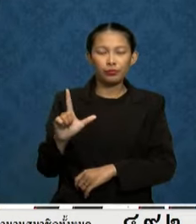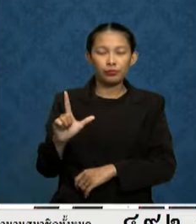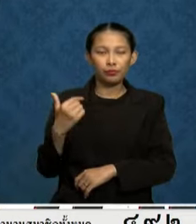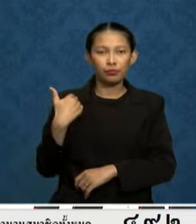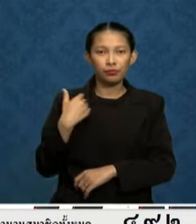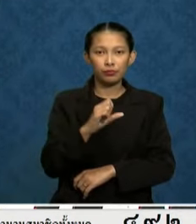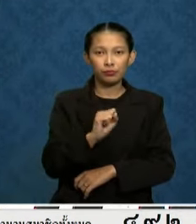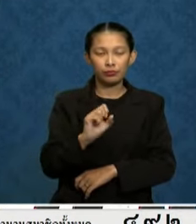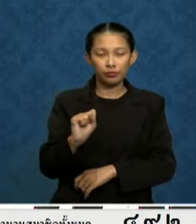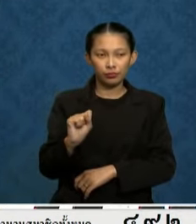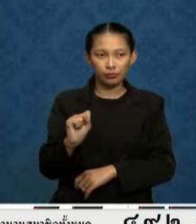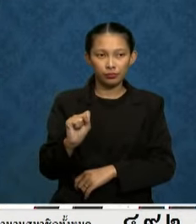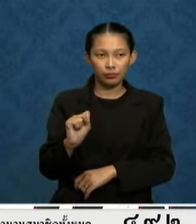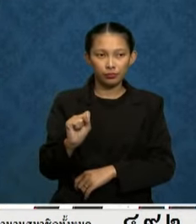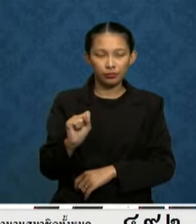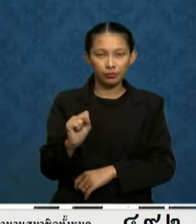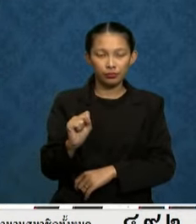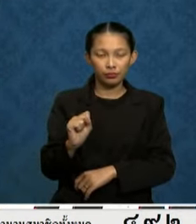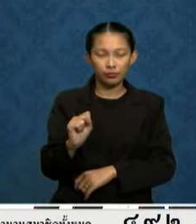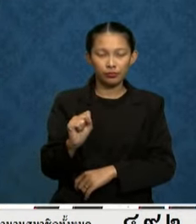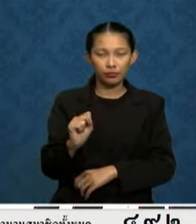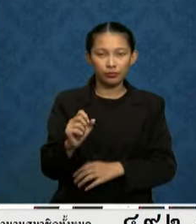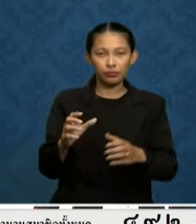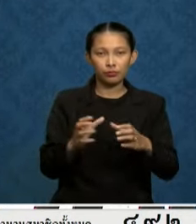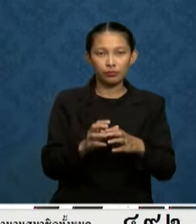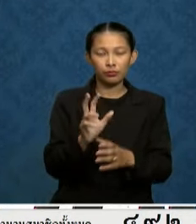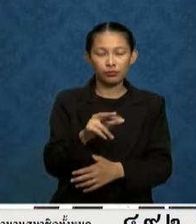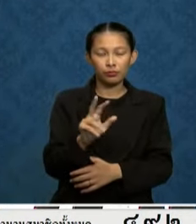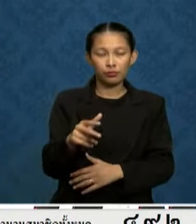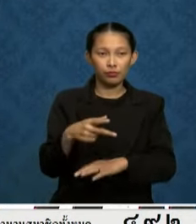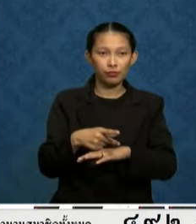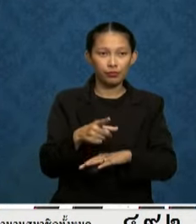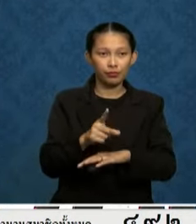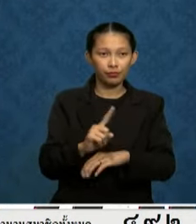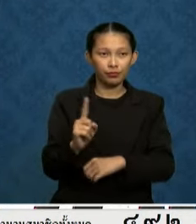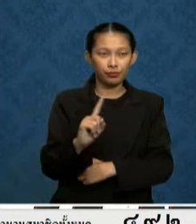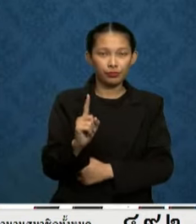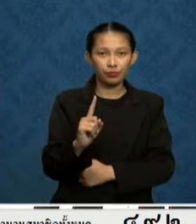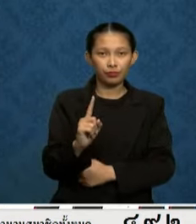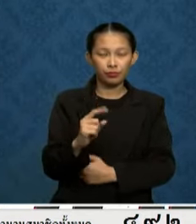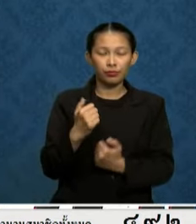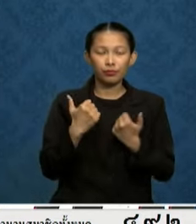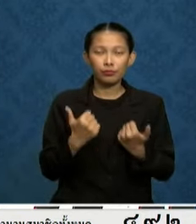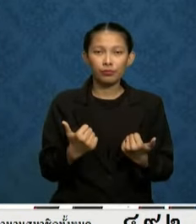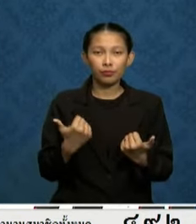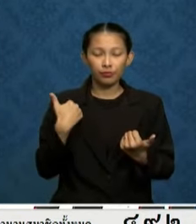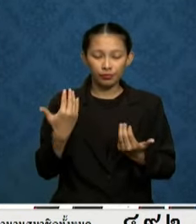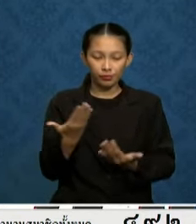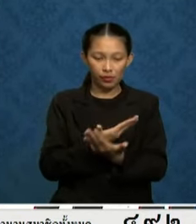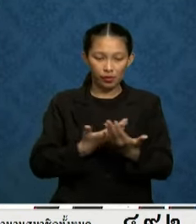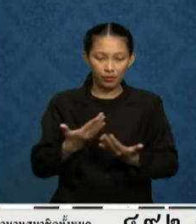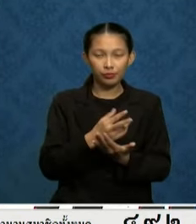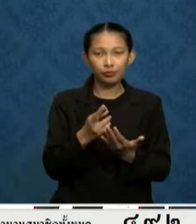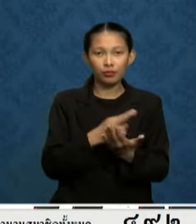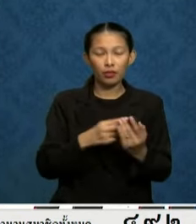ภาค divide ปาสดท ครมระเปวยพักเผื่ไทย assume. พครับในนี้กลีกษารายงาน